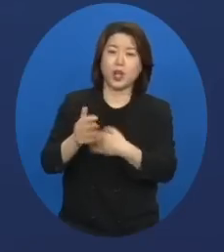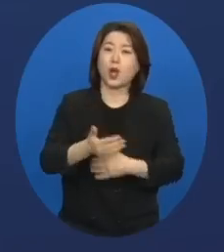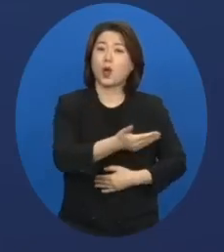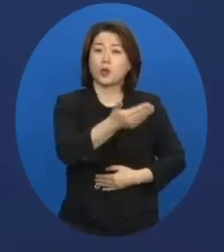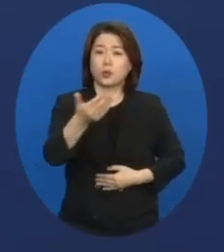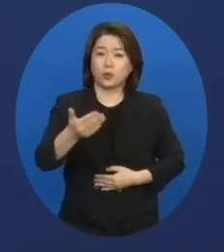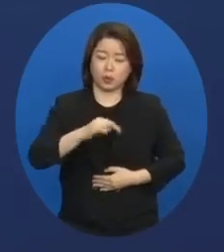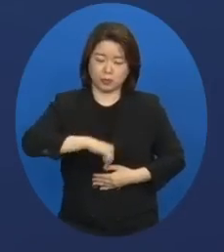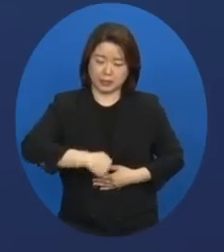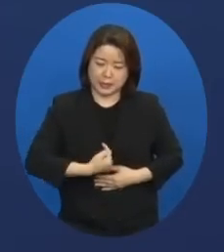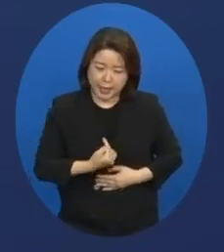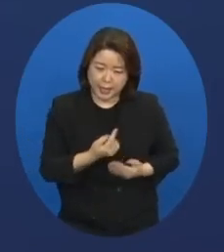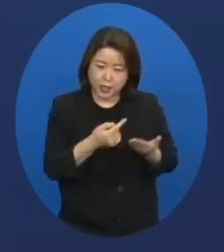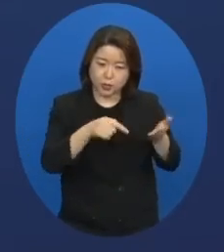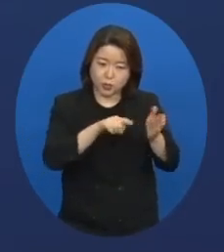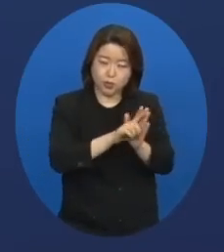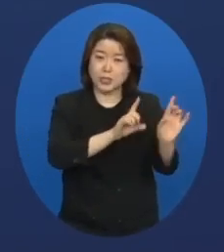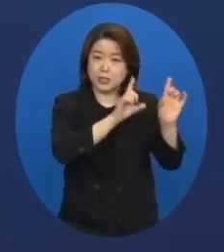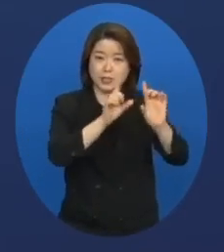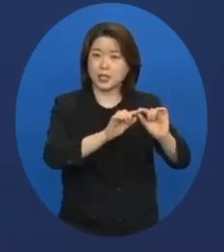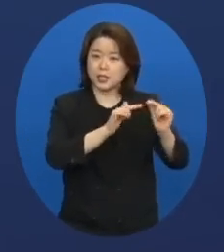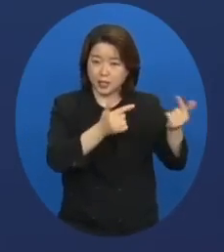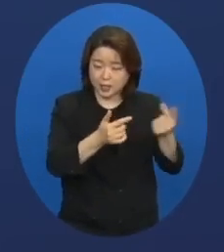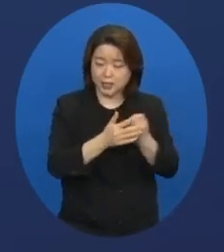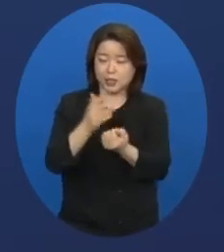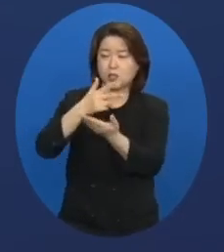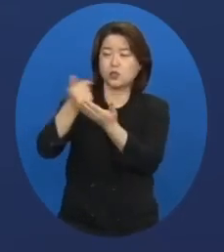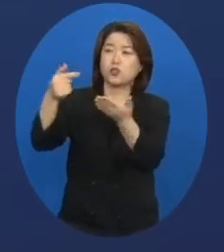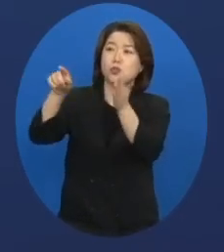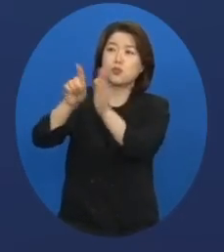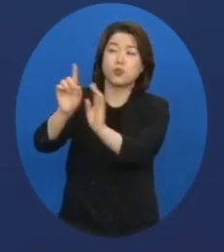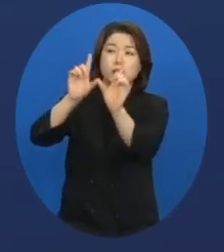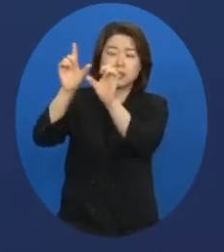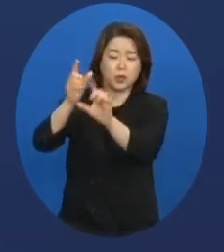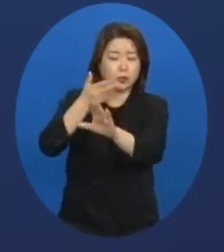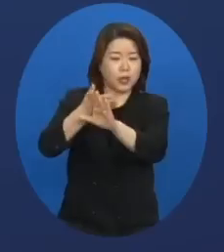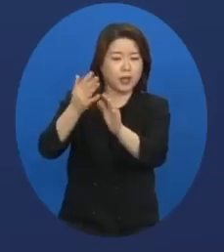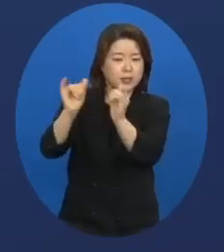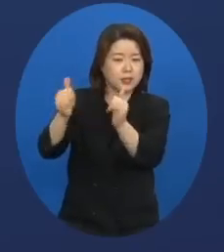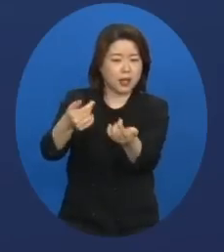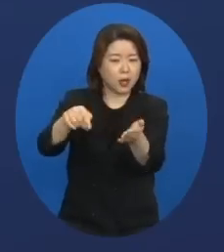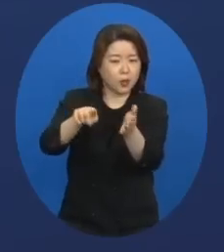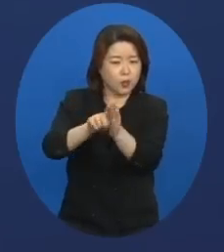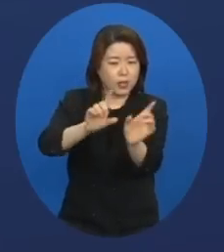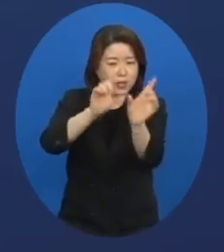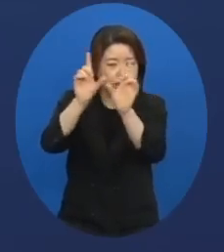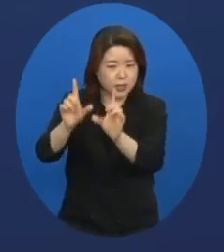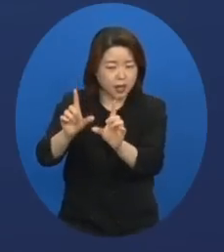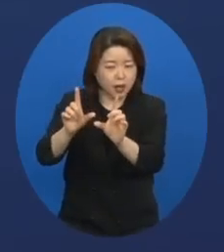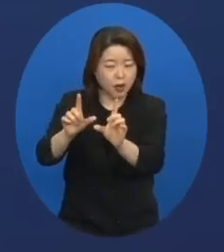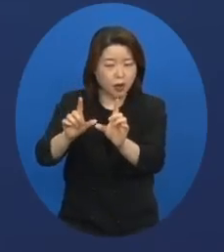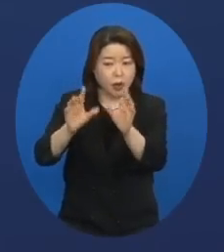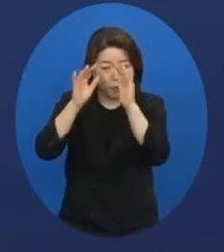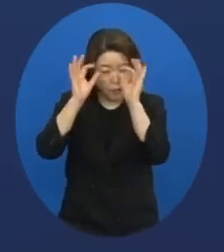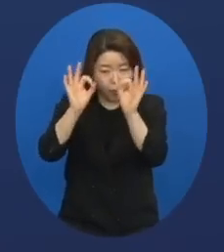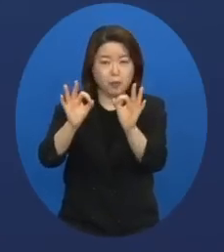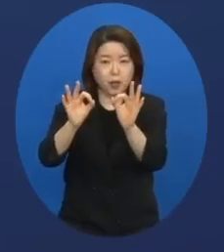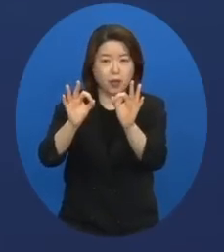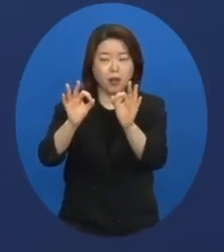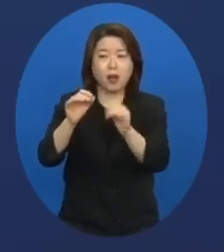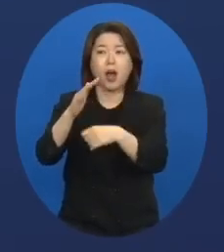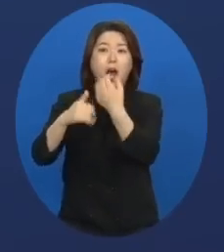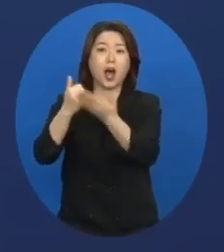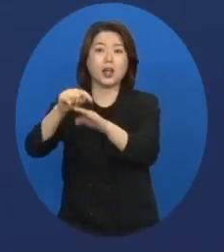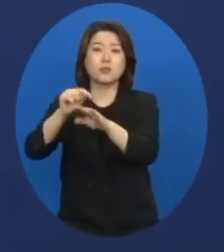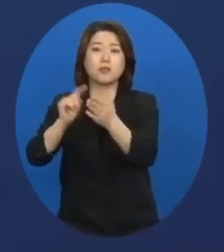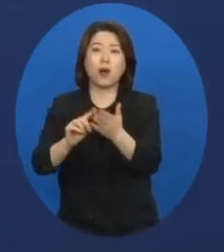여러분, 자기를 위해 살지 않고 주님을 위해 살고 다른 사람을 위해서 사는 사람을 보시는 하나님의 마음이